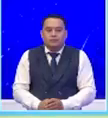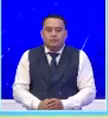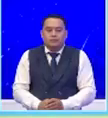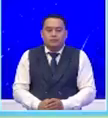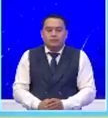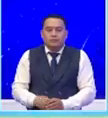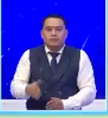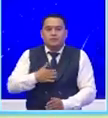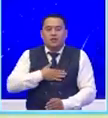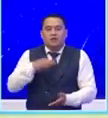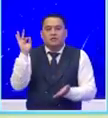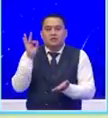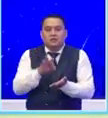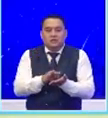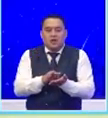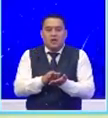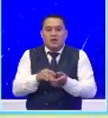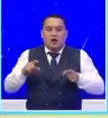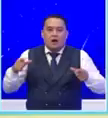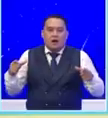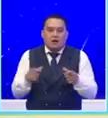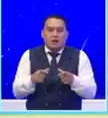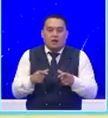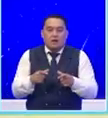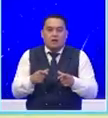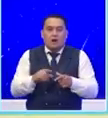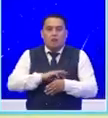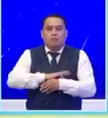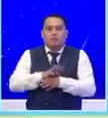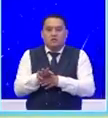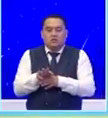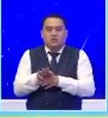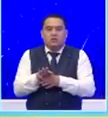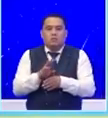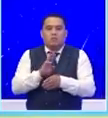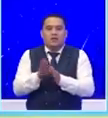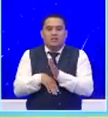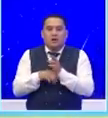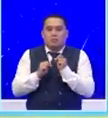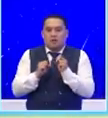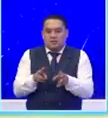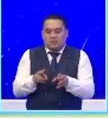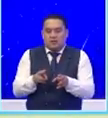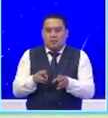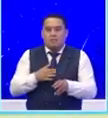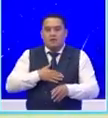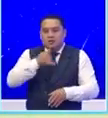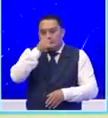задача найти баланс между строгими ограничительными мерами и реальными мерами обеспечения санитарной безопасности. В то же время мы не